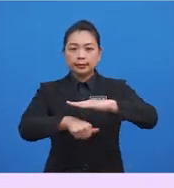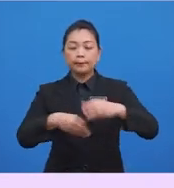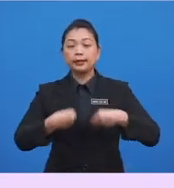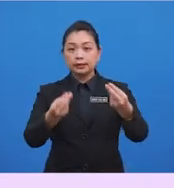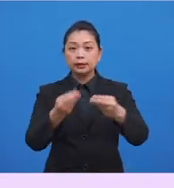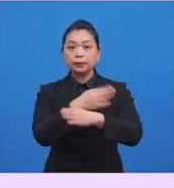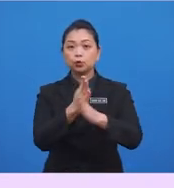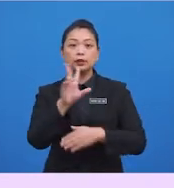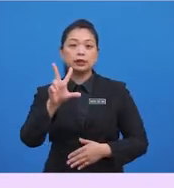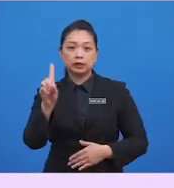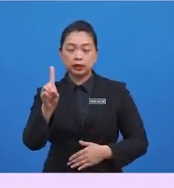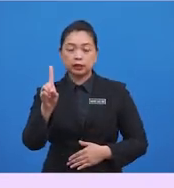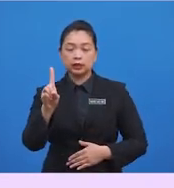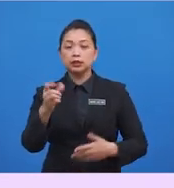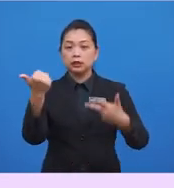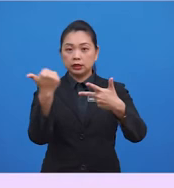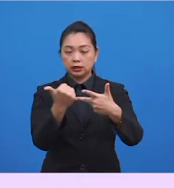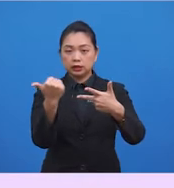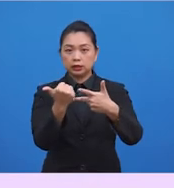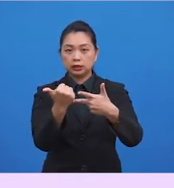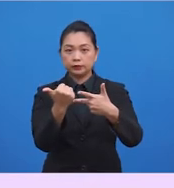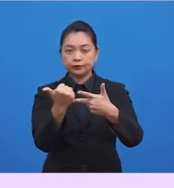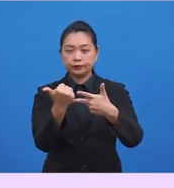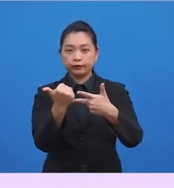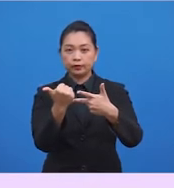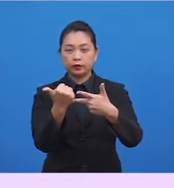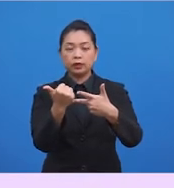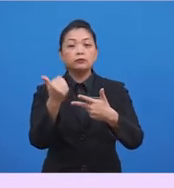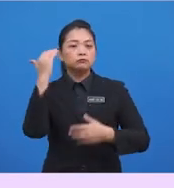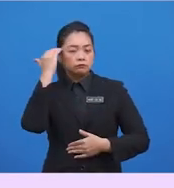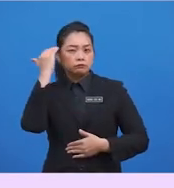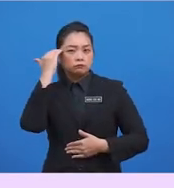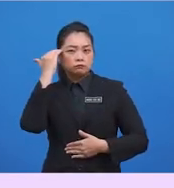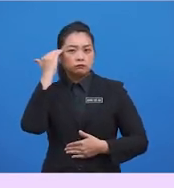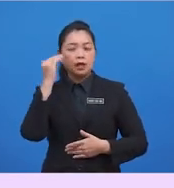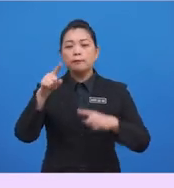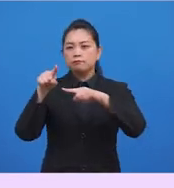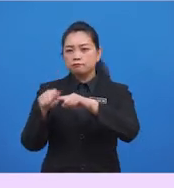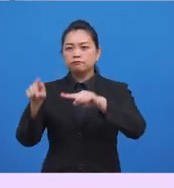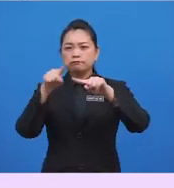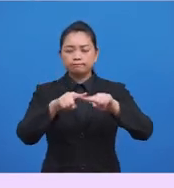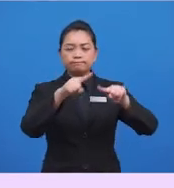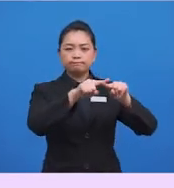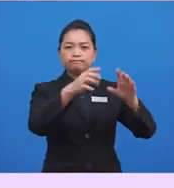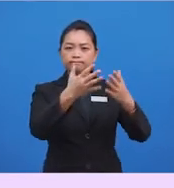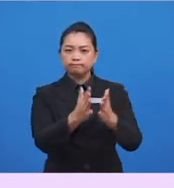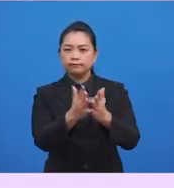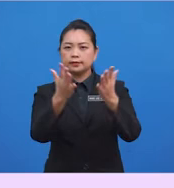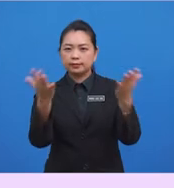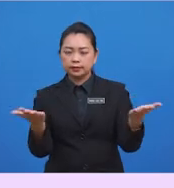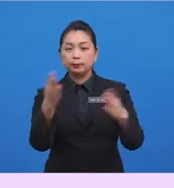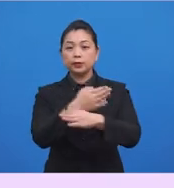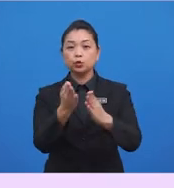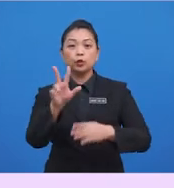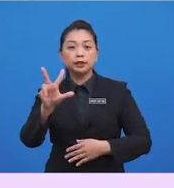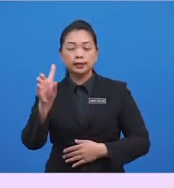bentuk 3 dimensi dan akhir sekali yang ketiga, mengenal pasti pelbagai bentangan bentuk